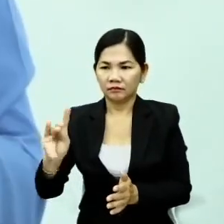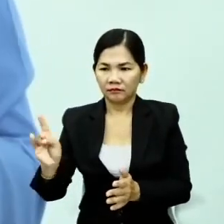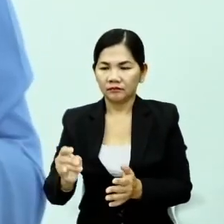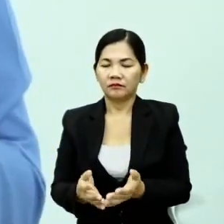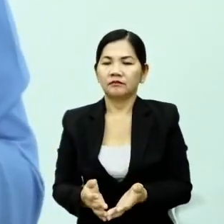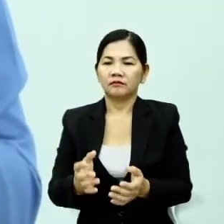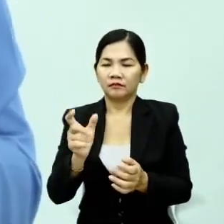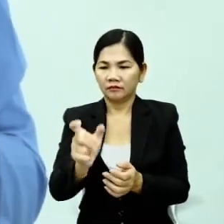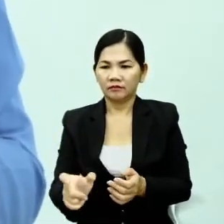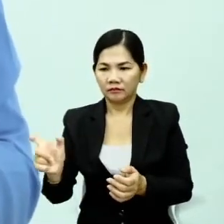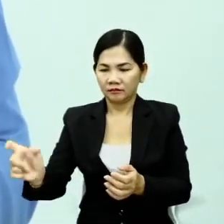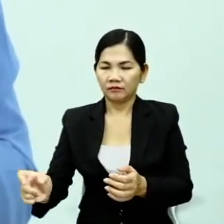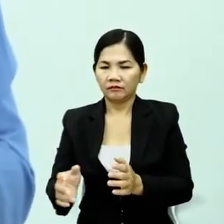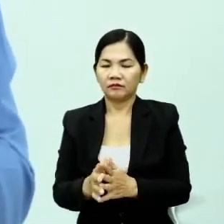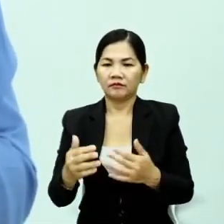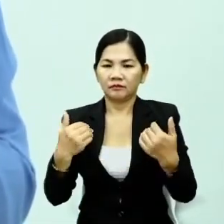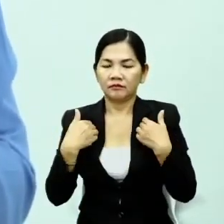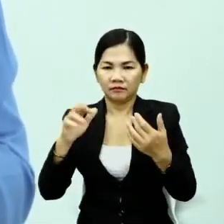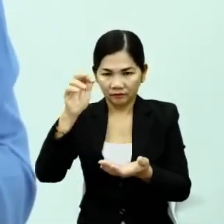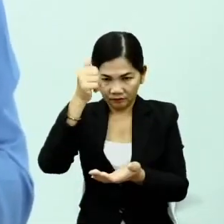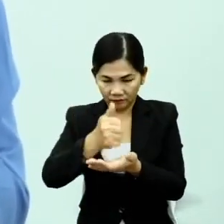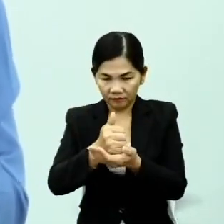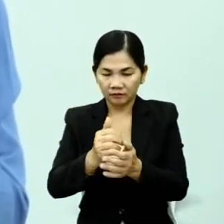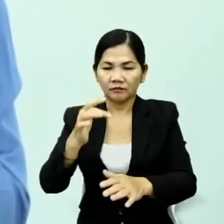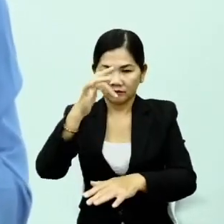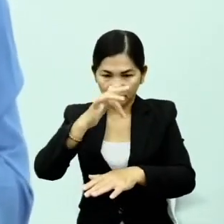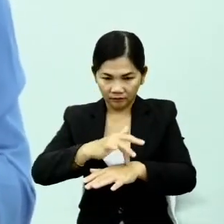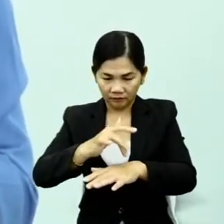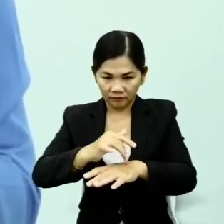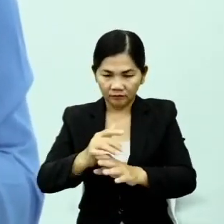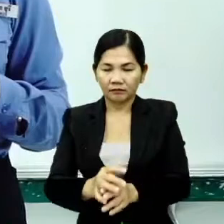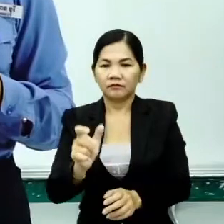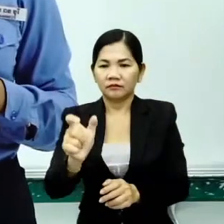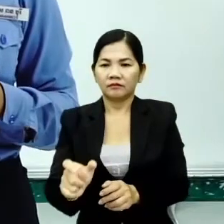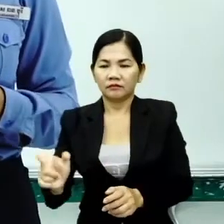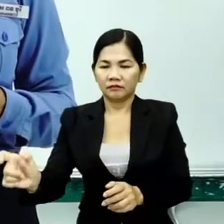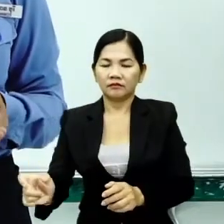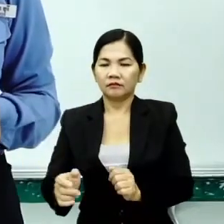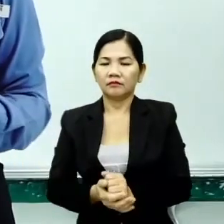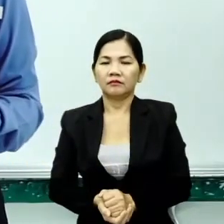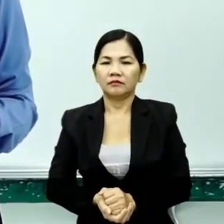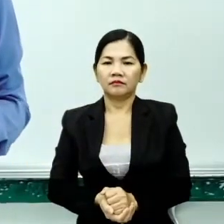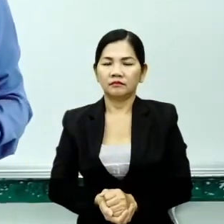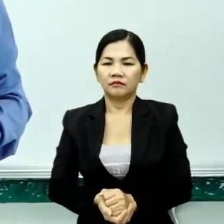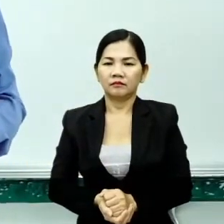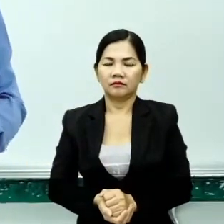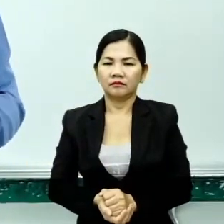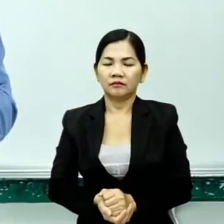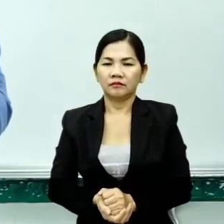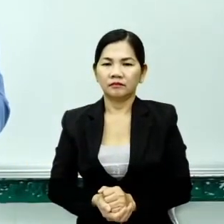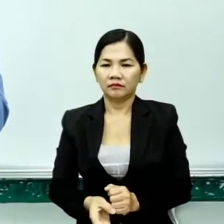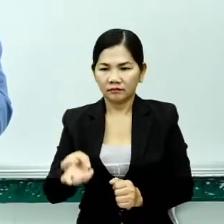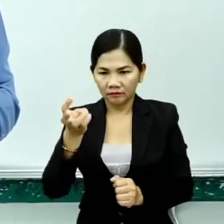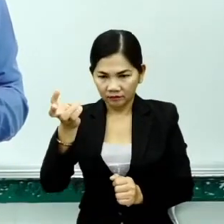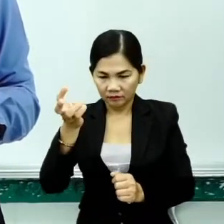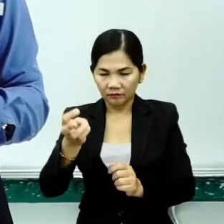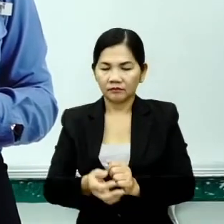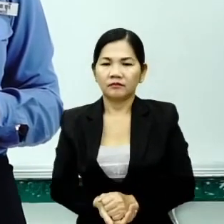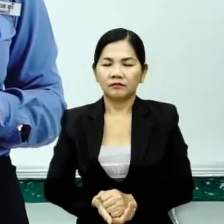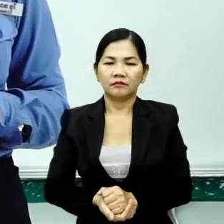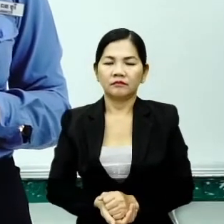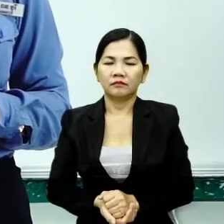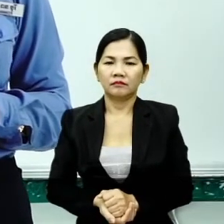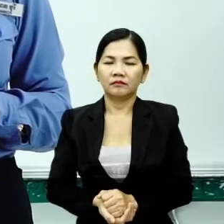đo lòi bà nụ dưỡng cha ta miên pha bà bò ở vầy khá cha đó mà nụ cha chân con cực bằng tịch là con